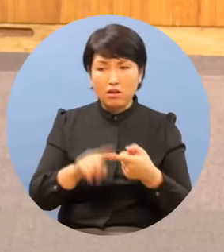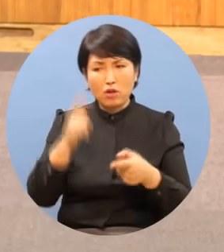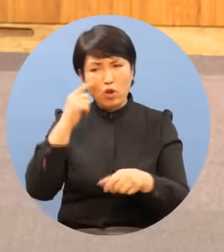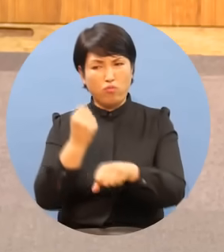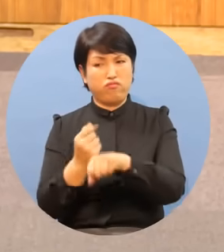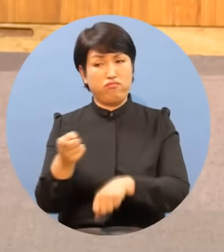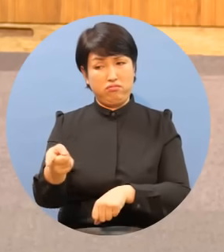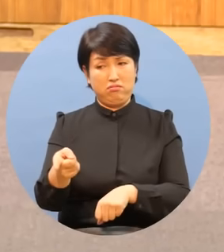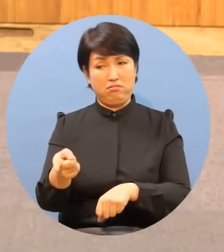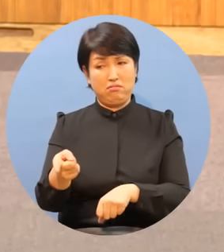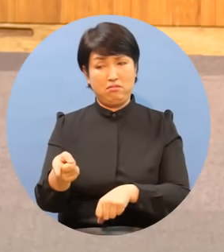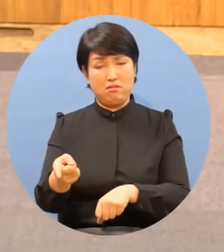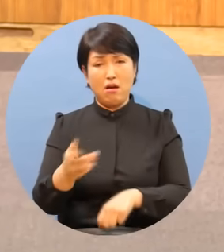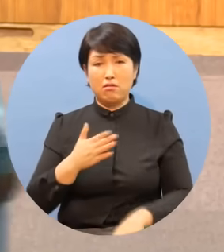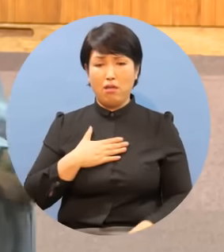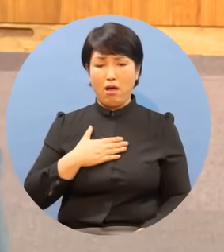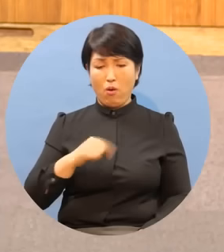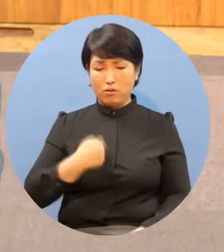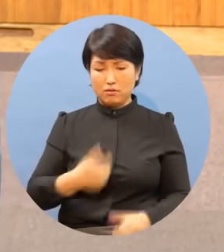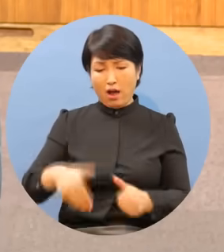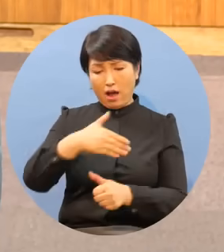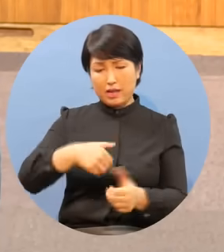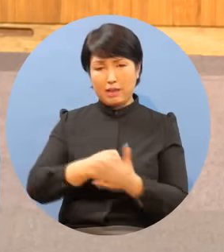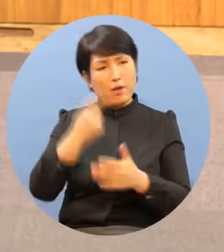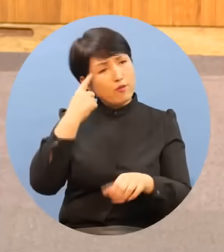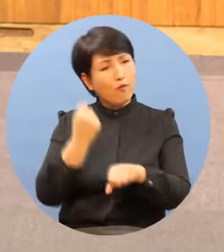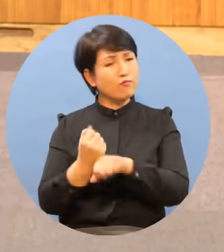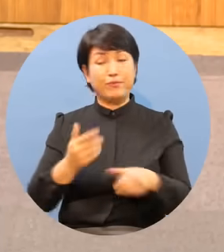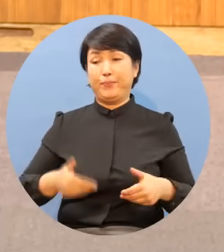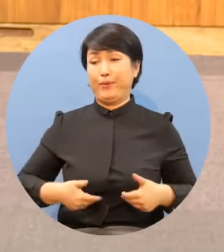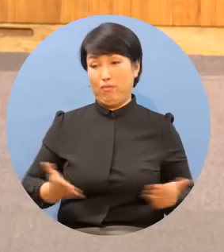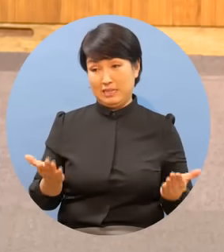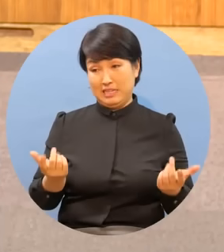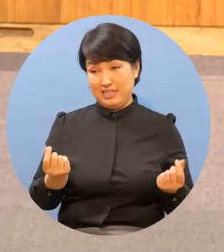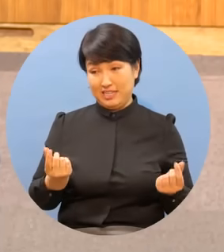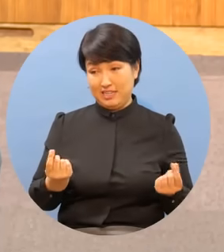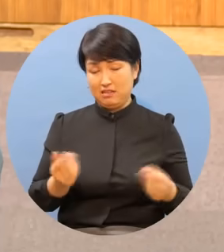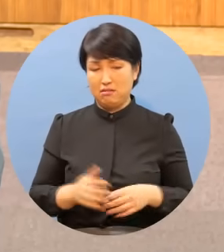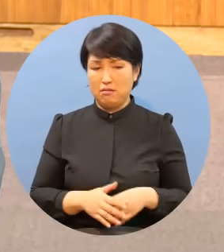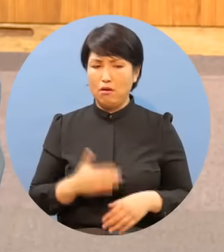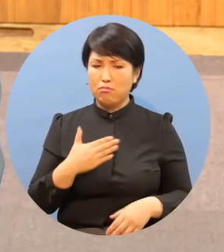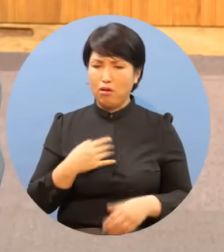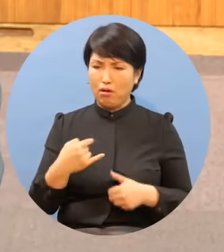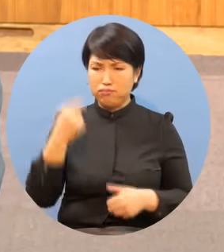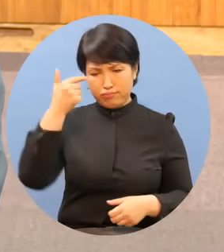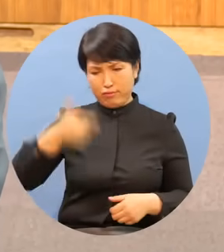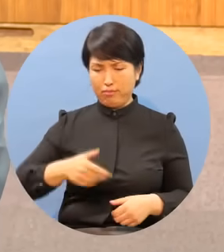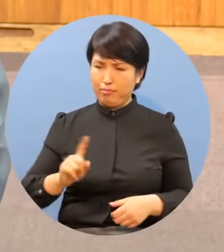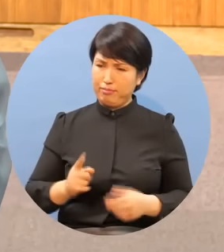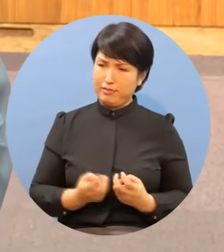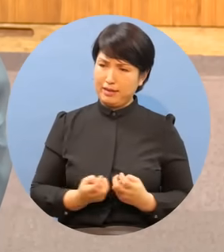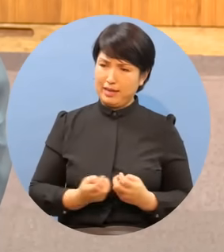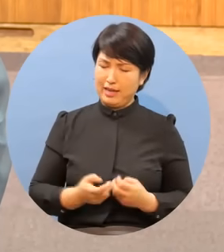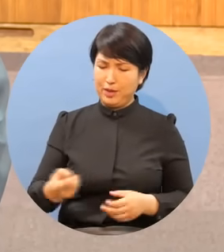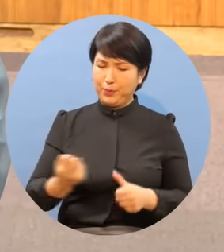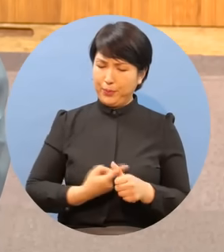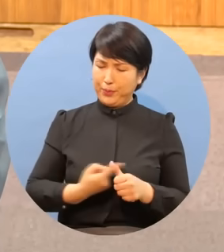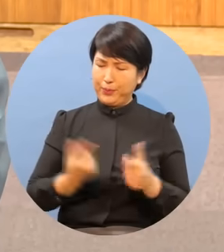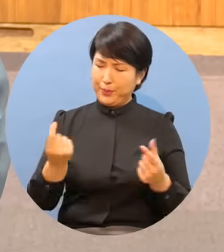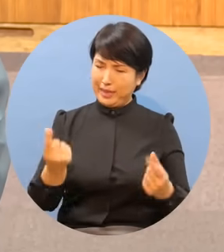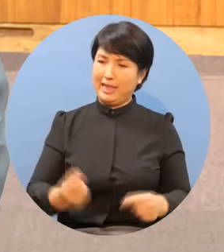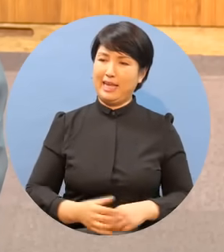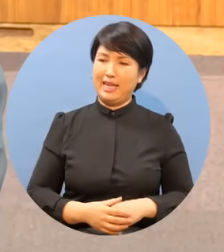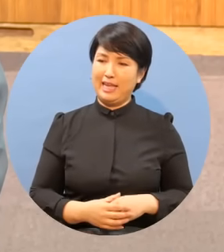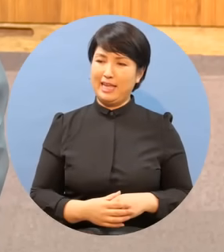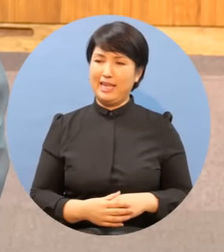자기는 그 연구 좀 해야지. 나야 혼자 사니까 연구할 필요가 없잖아요. 그건 나한테 물으면 어떡해. 욕이에요, 욕.